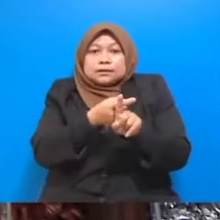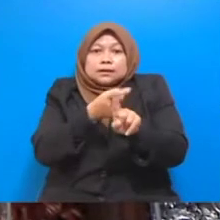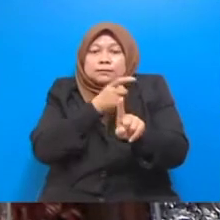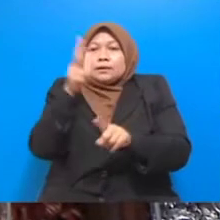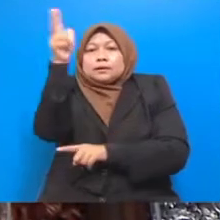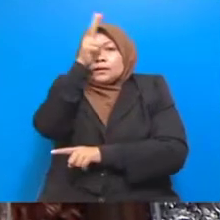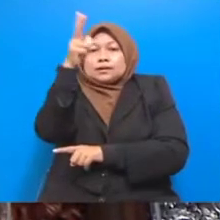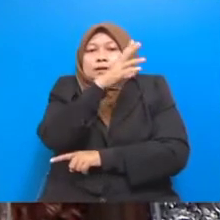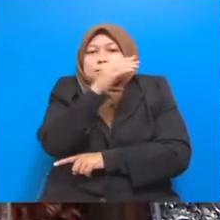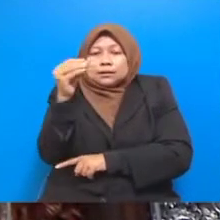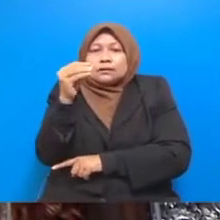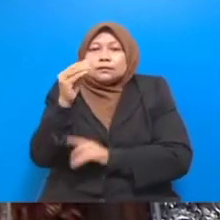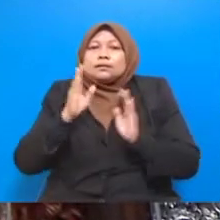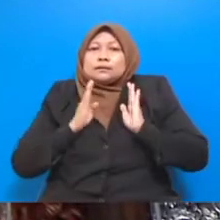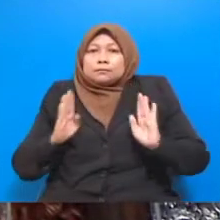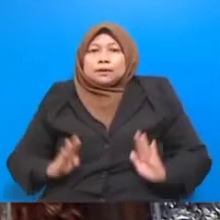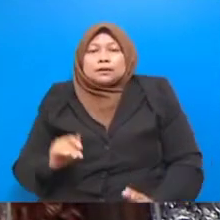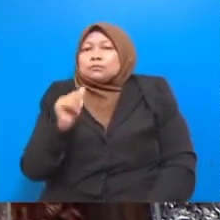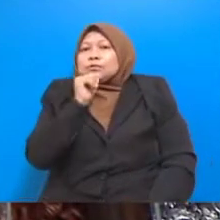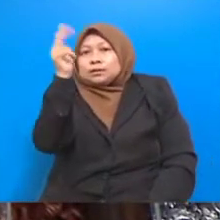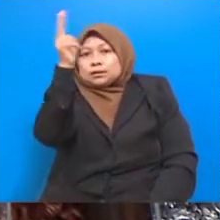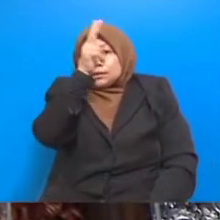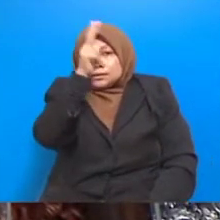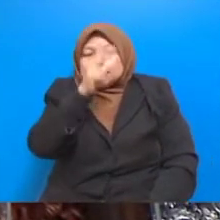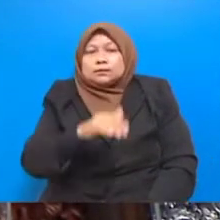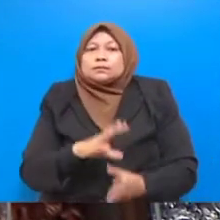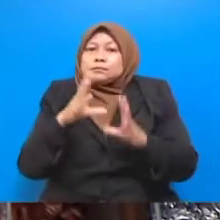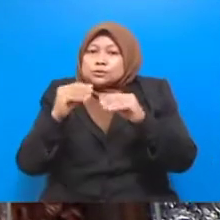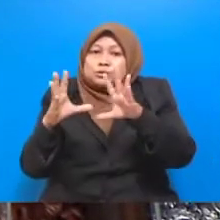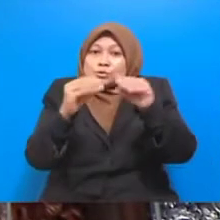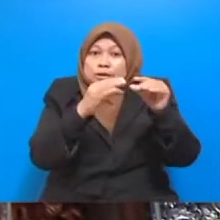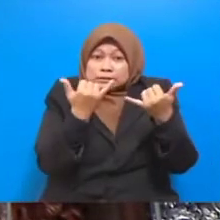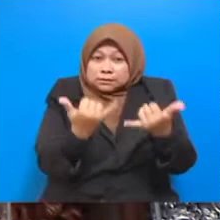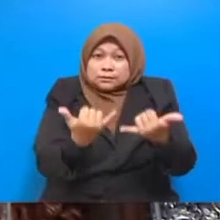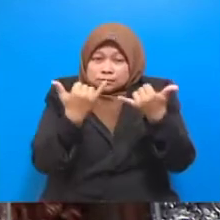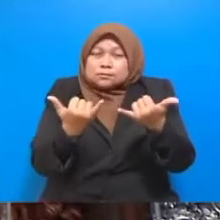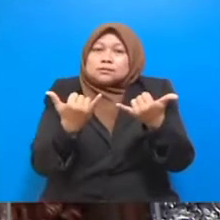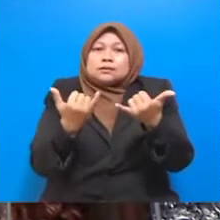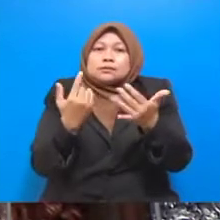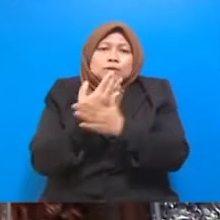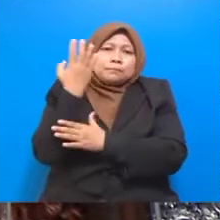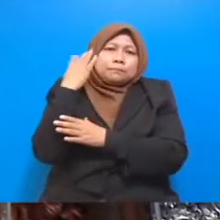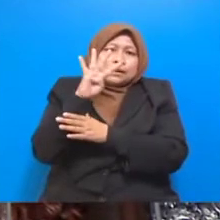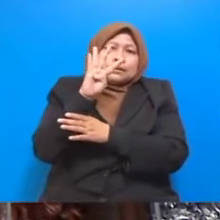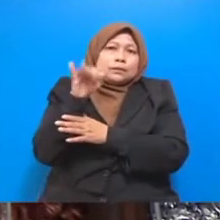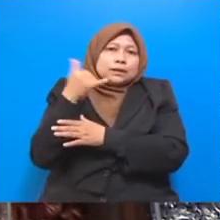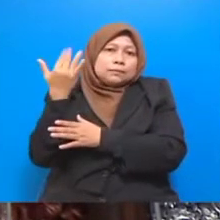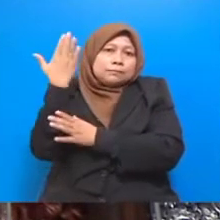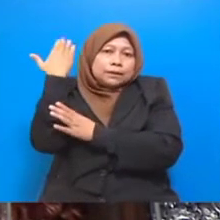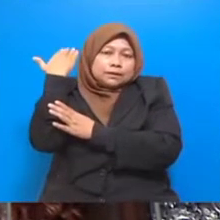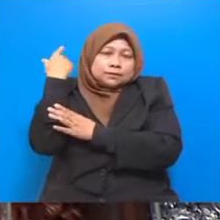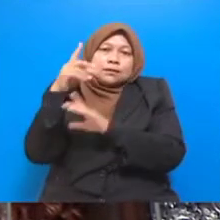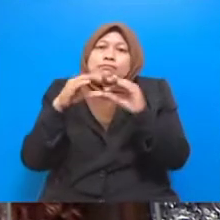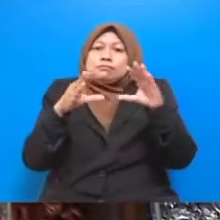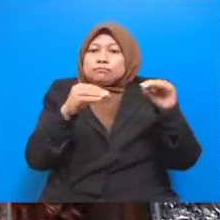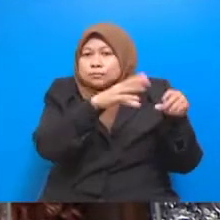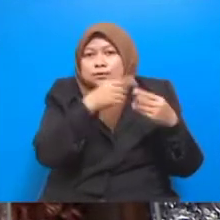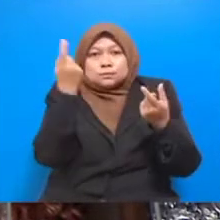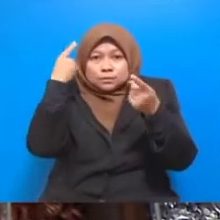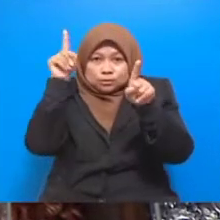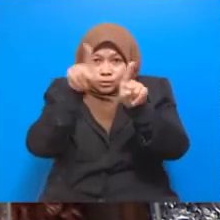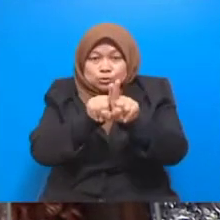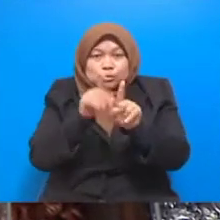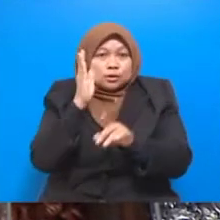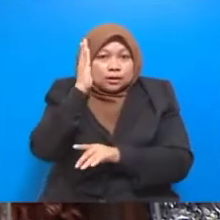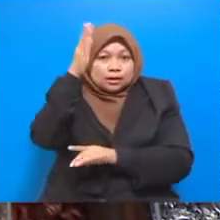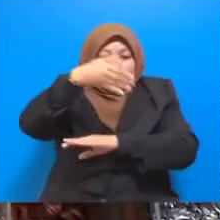badan kerajaan dan juga obat untuk badan bukan kerajaan musyarak terkini yang telah diadakan pada 4 jun yang dadu antara lain ialah bersetuju